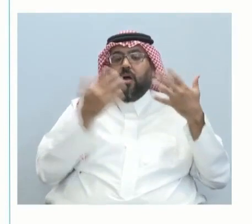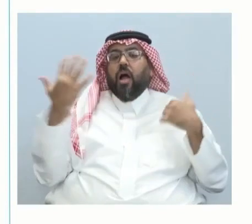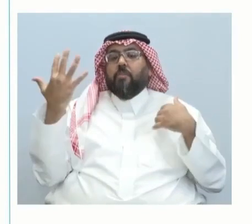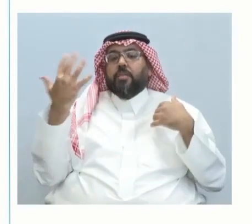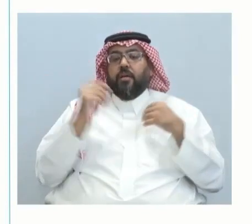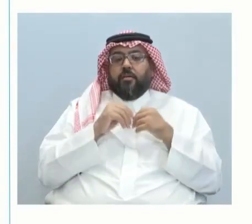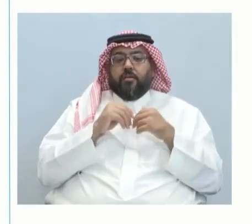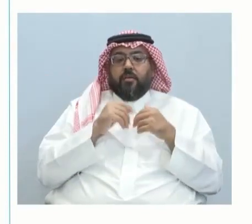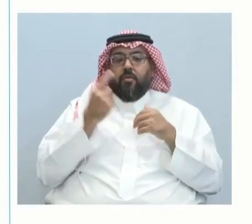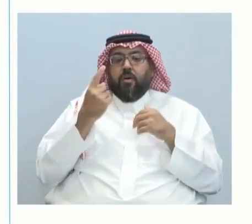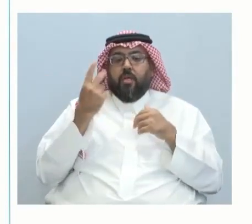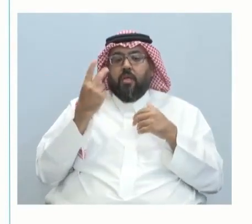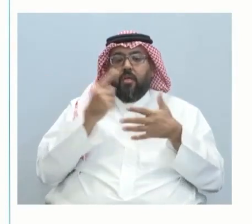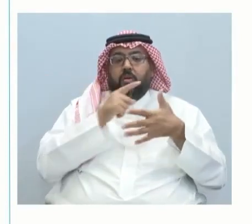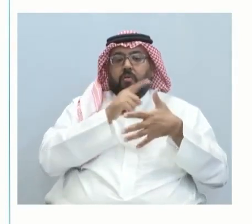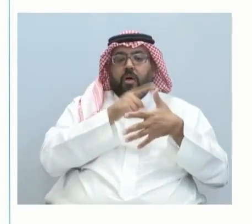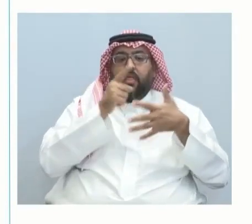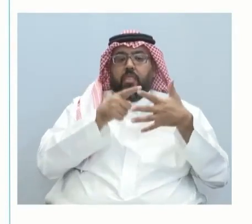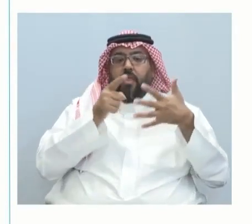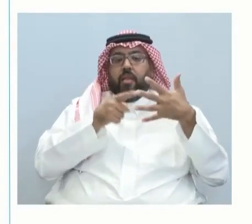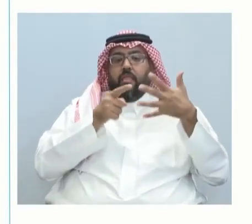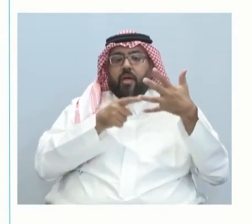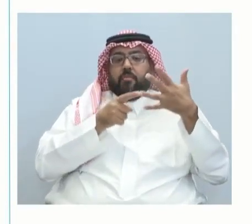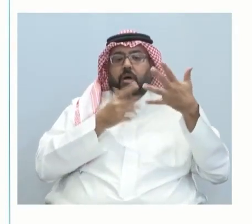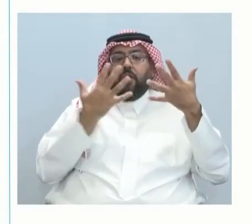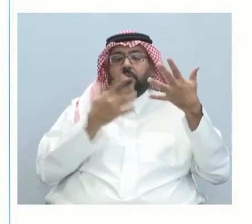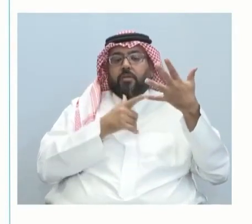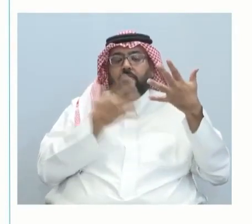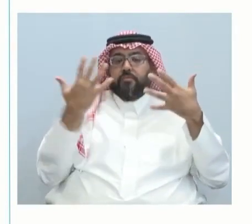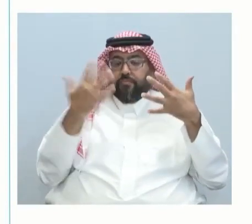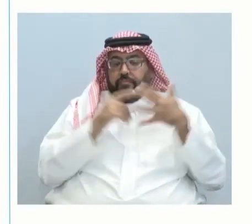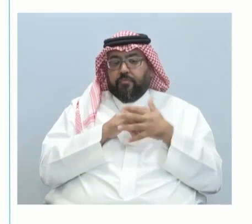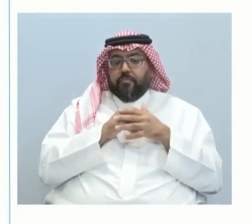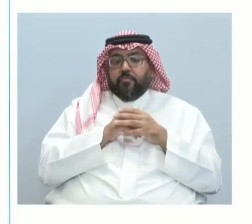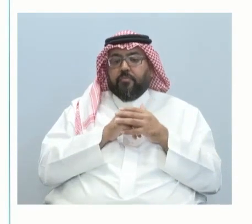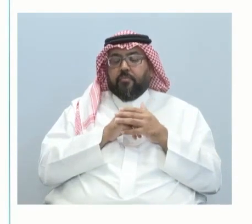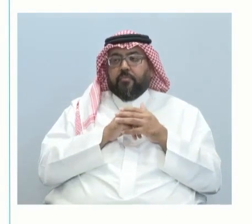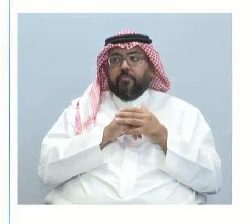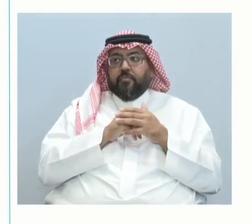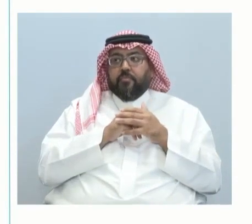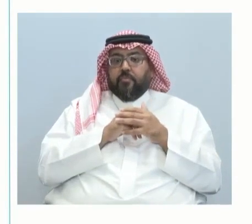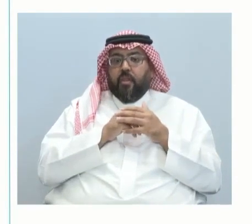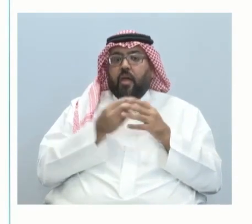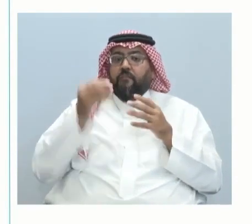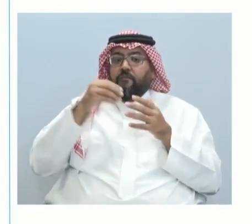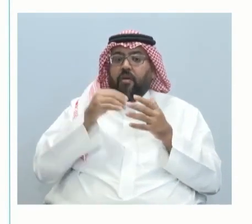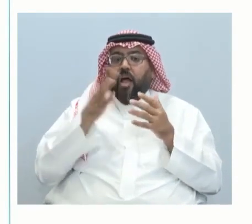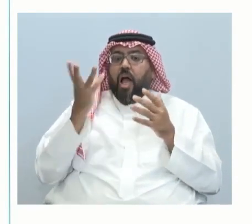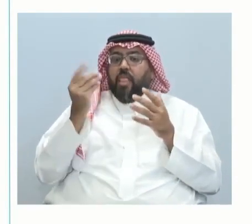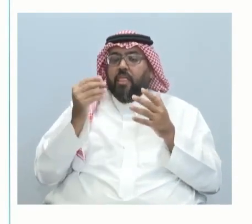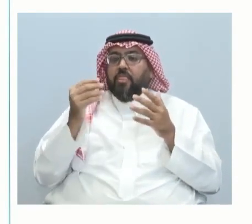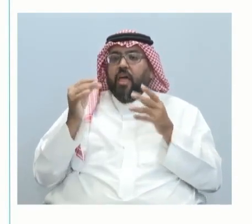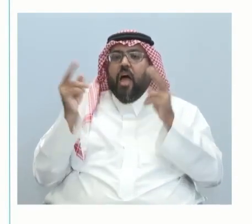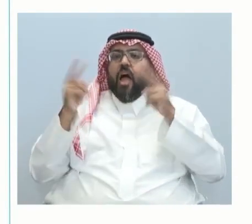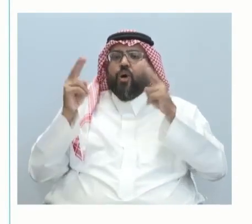كالتالي تمثيل لوس واحد اثنين ثلاثه اربعه خمسه اذا في هذه الحاله ما دام انه لديه عدد الكترونات